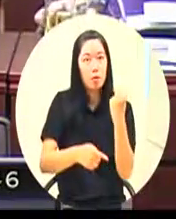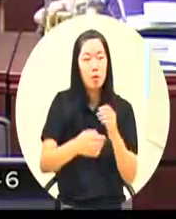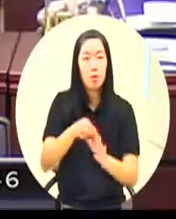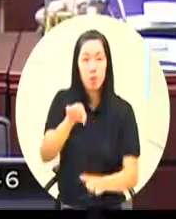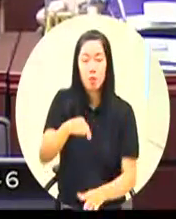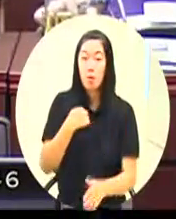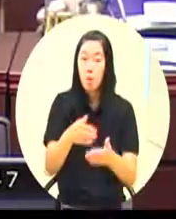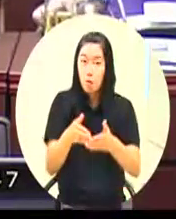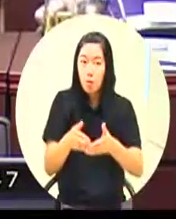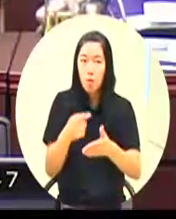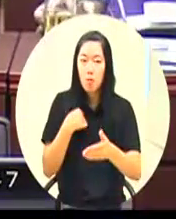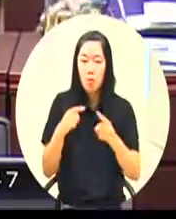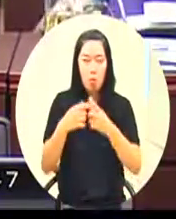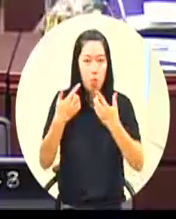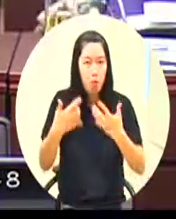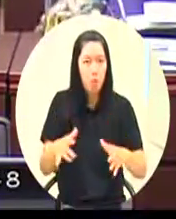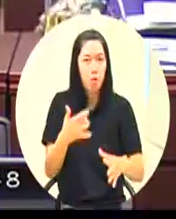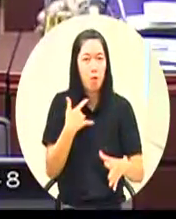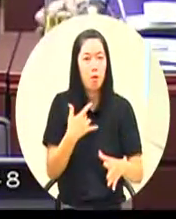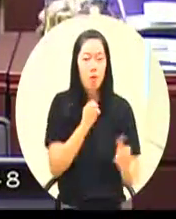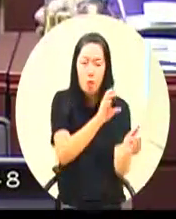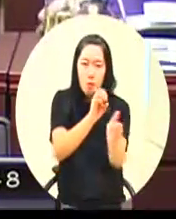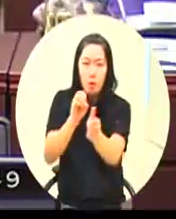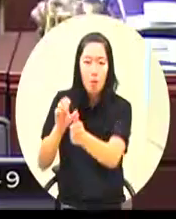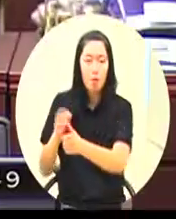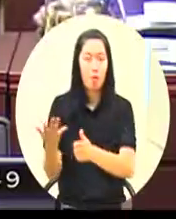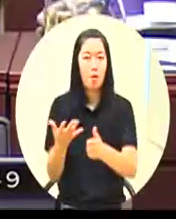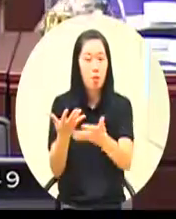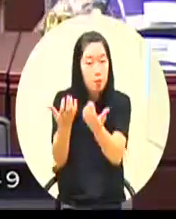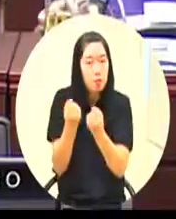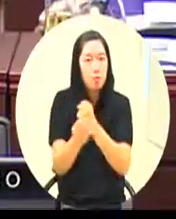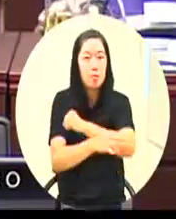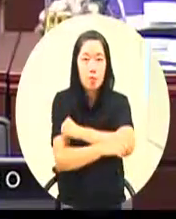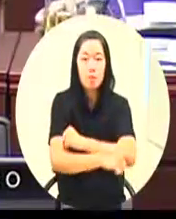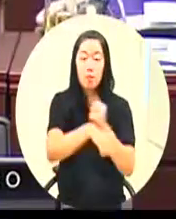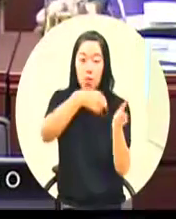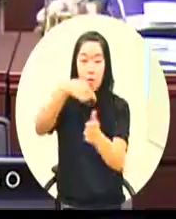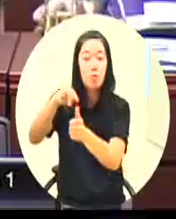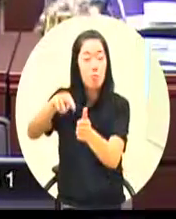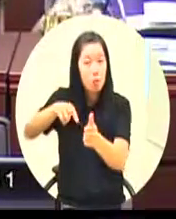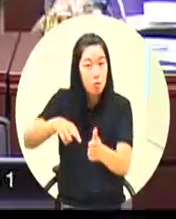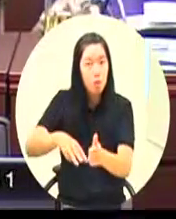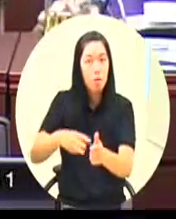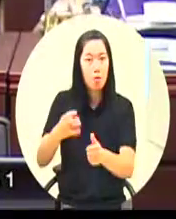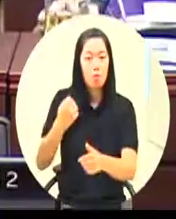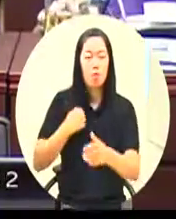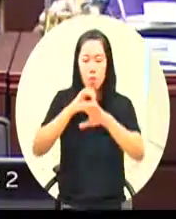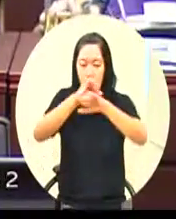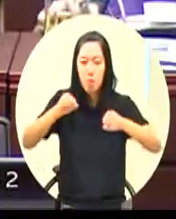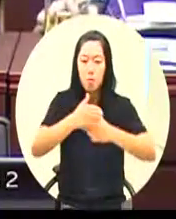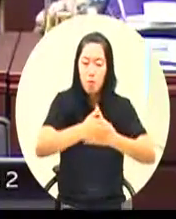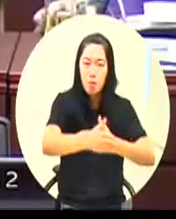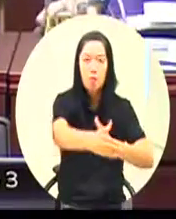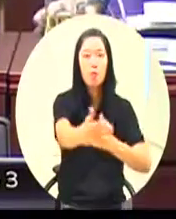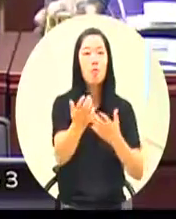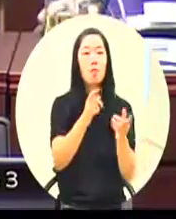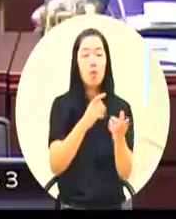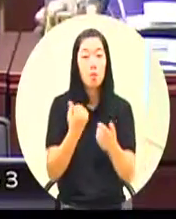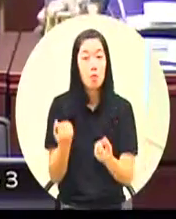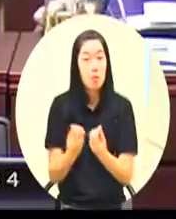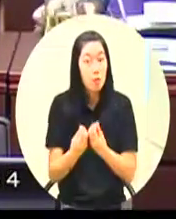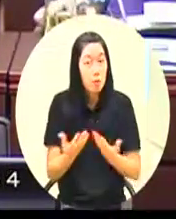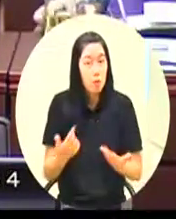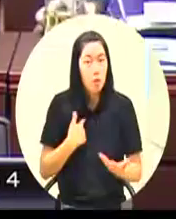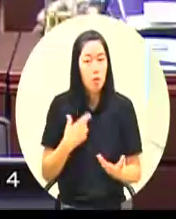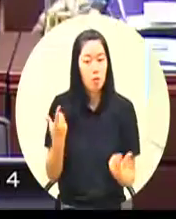还需要很多人去接受基础的训练，然后去了解程序该怎么处理，怎么去判定这个问题。那我们现在一直鼓励